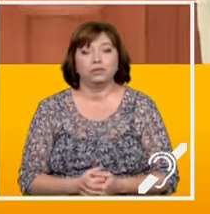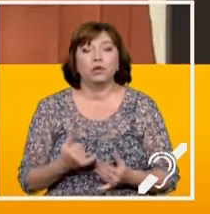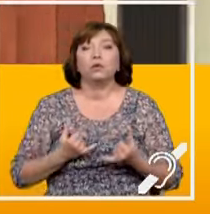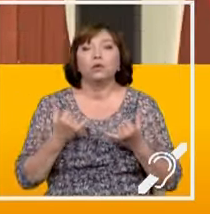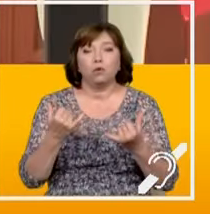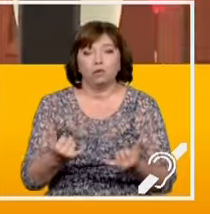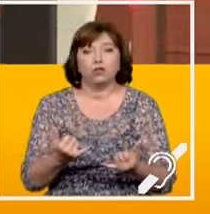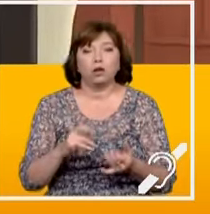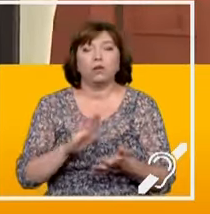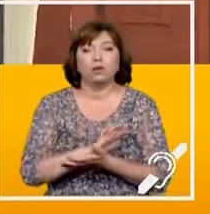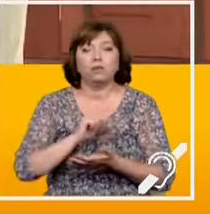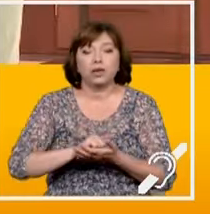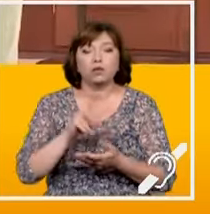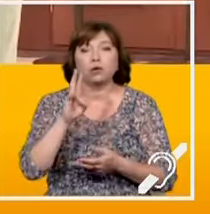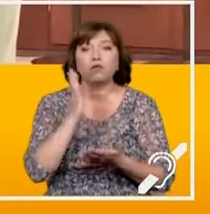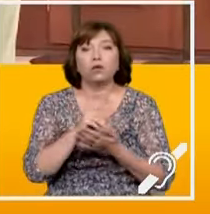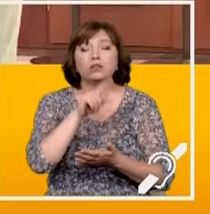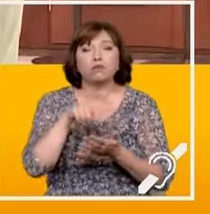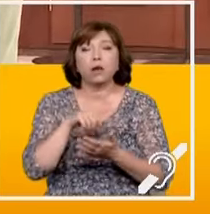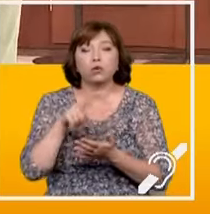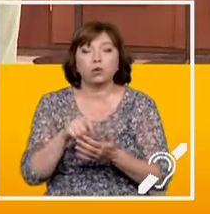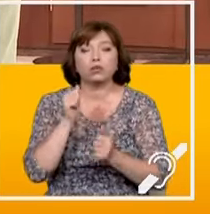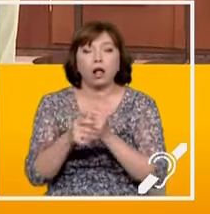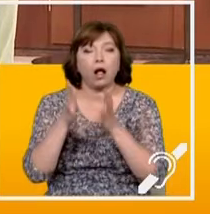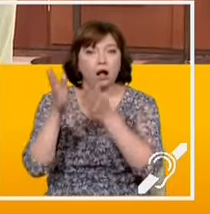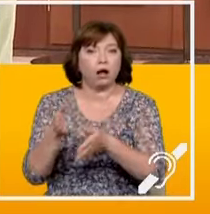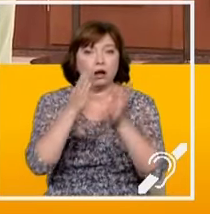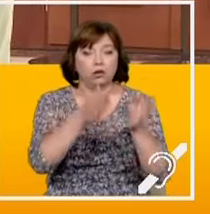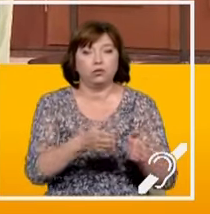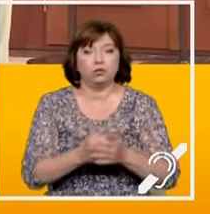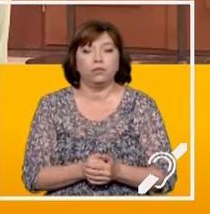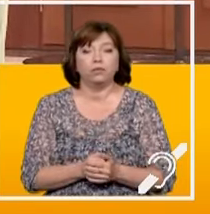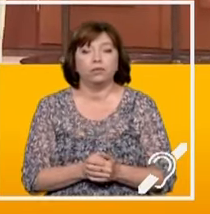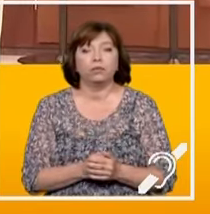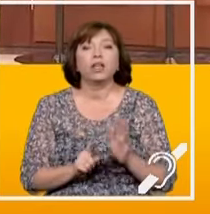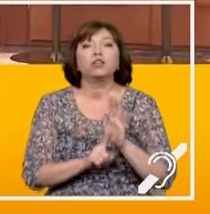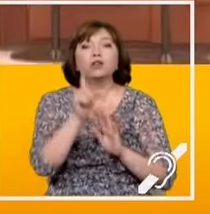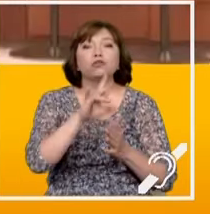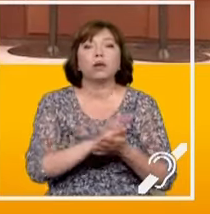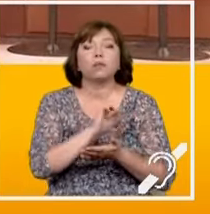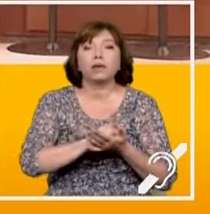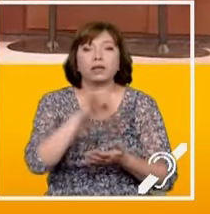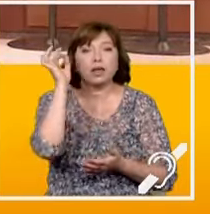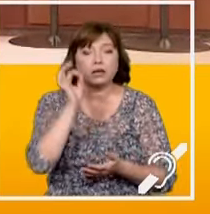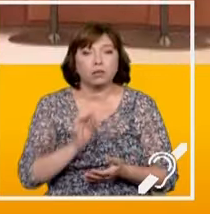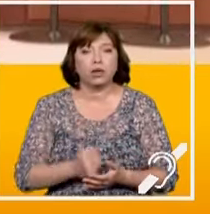Stimați colegi din presă, vom pune întrebări pentru fiecare dintre oficiali. Începem cu presa germană, vă rog.